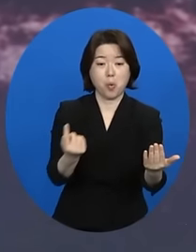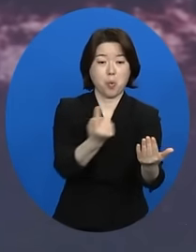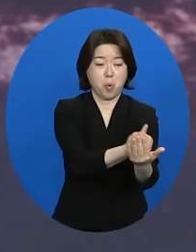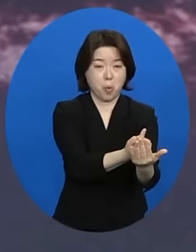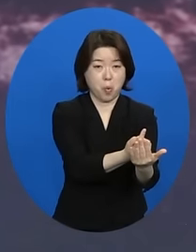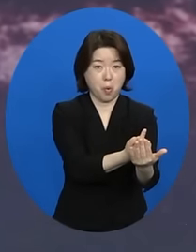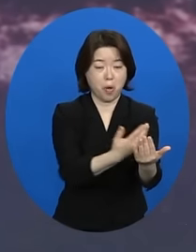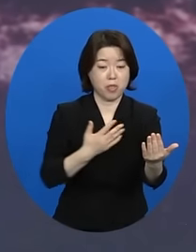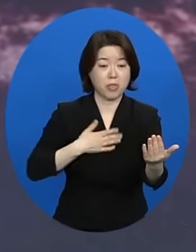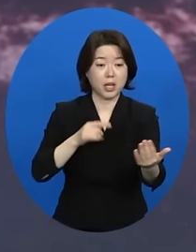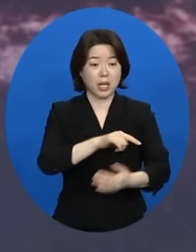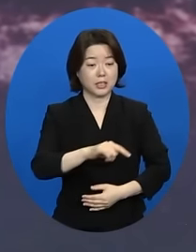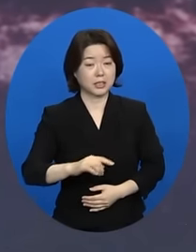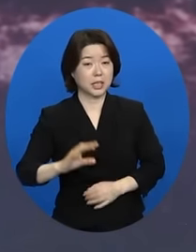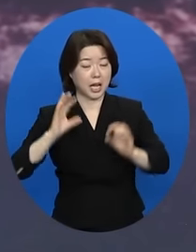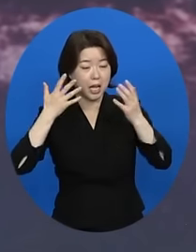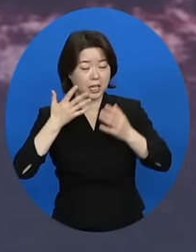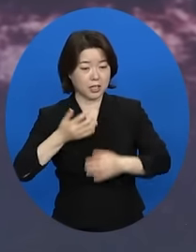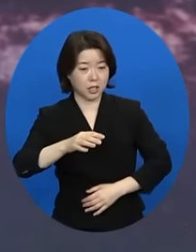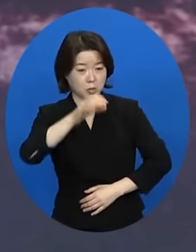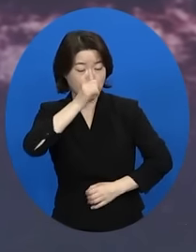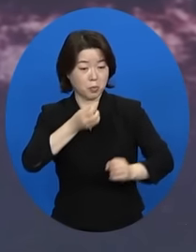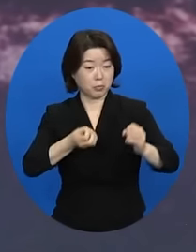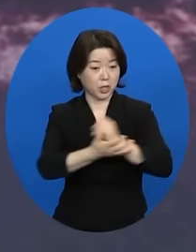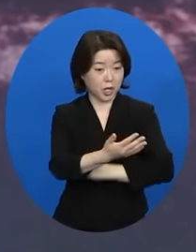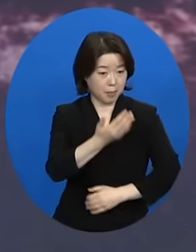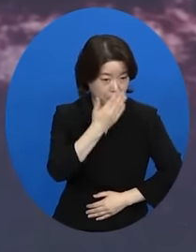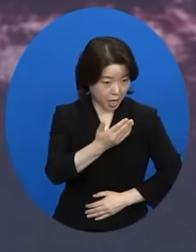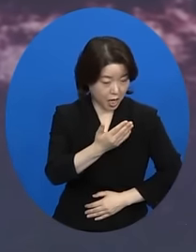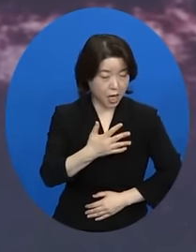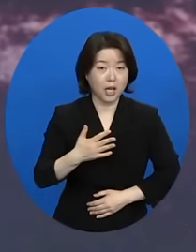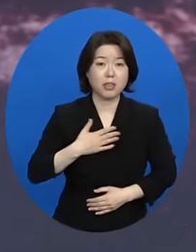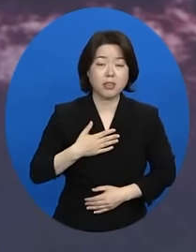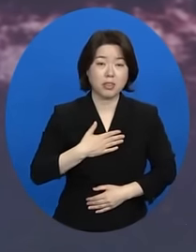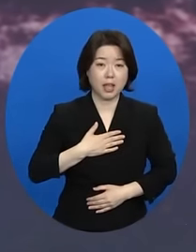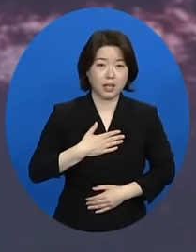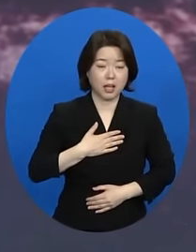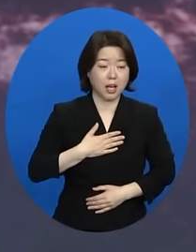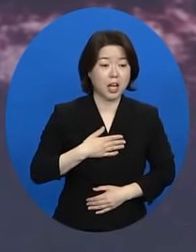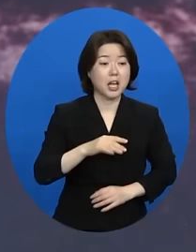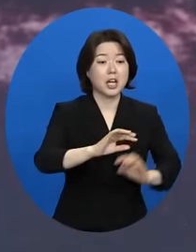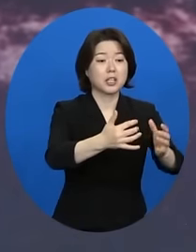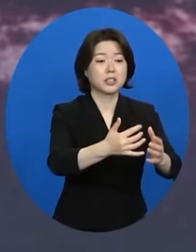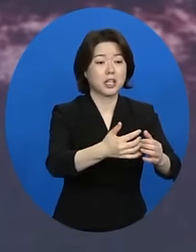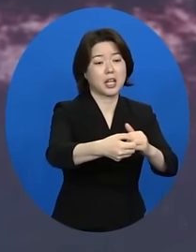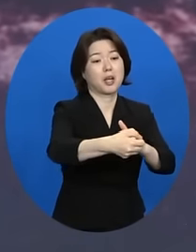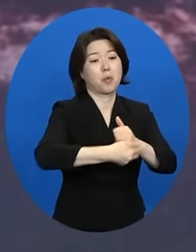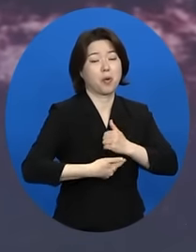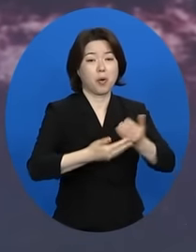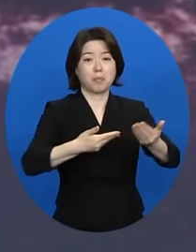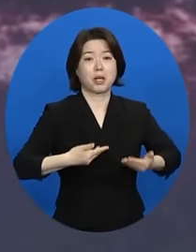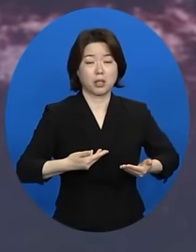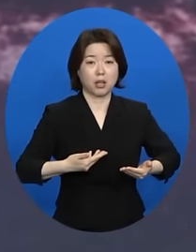그 아이들에게 선한 영향을 미칠 것이냐 아니면 내가 세상의 영향을 받을 것이냐,